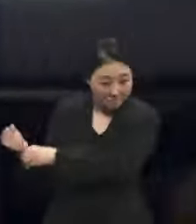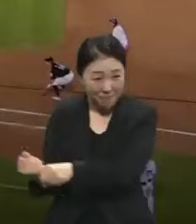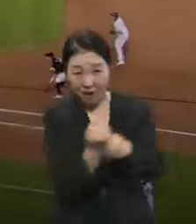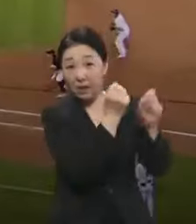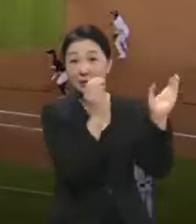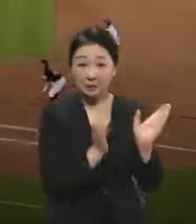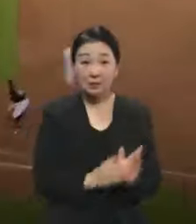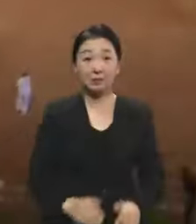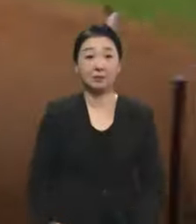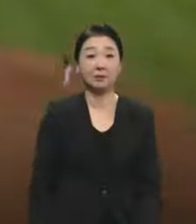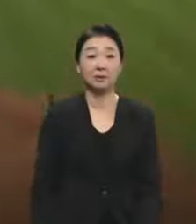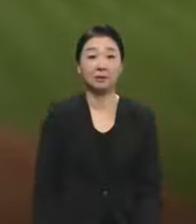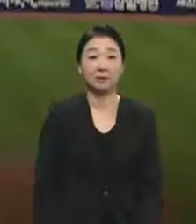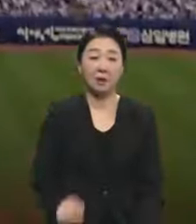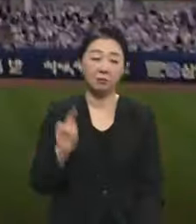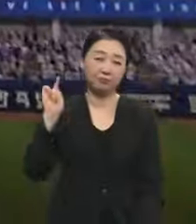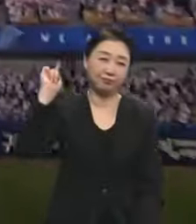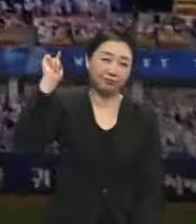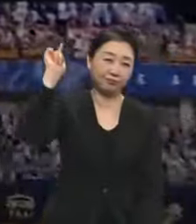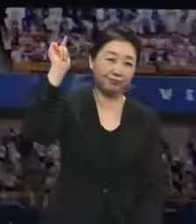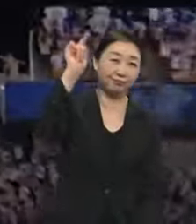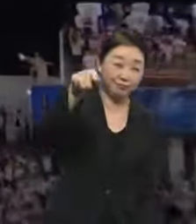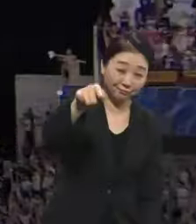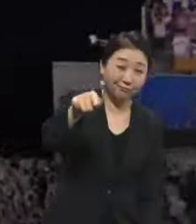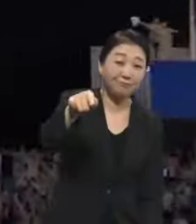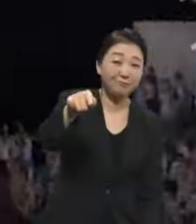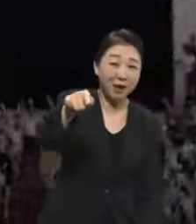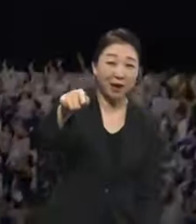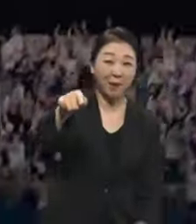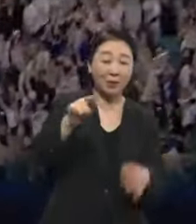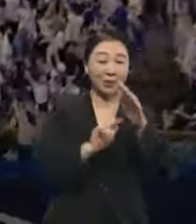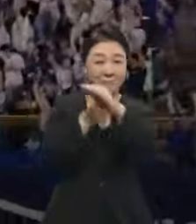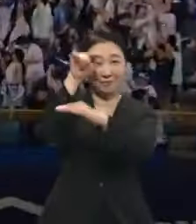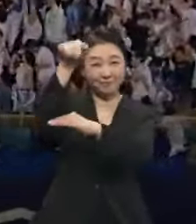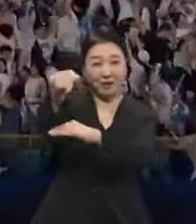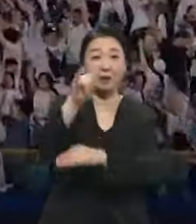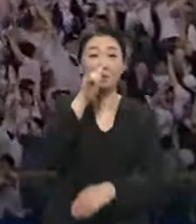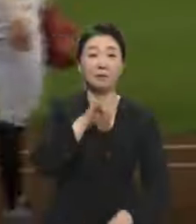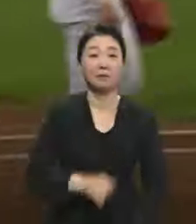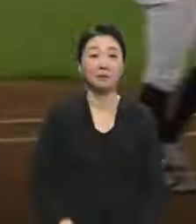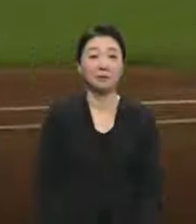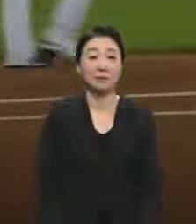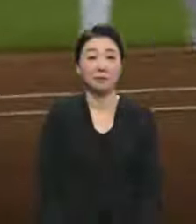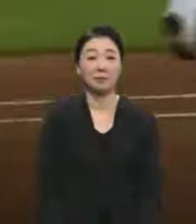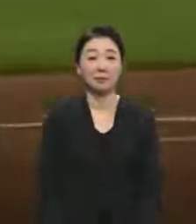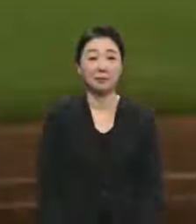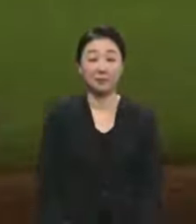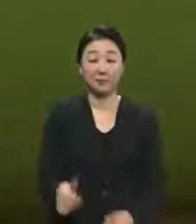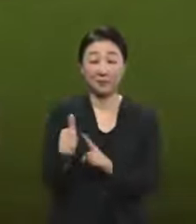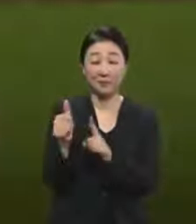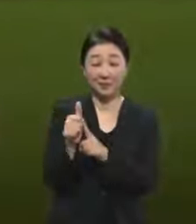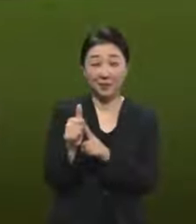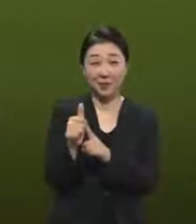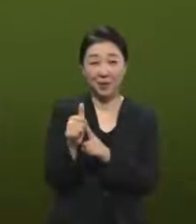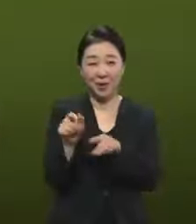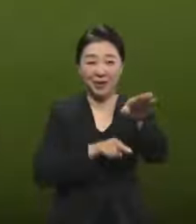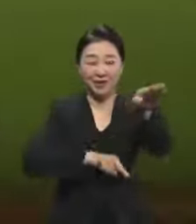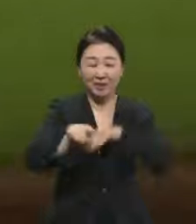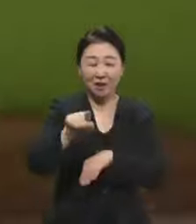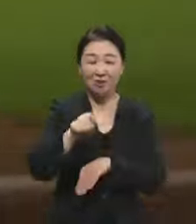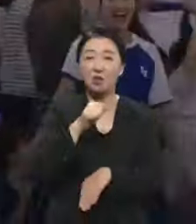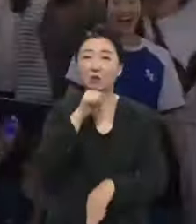돌립니다. 높게 뻗어간 타구는 라이온즈파크 담장 끝에 떨어지는데요. 카데나스의 역전 끝내기